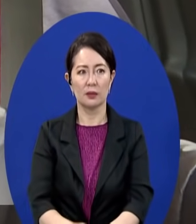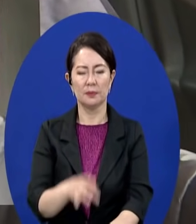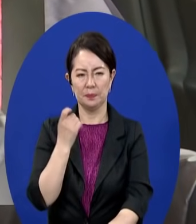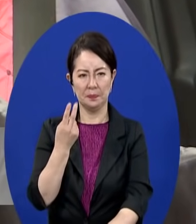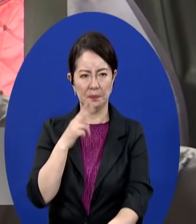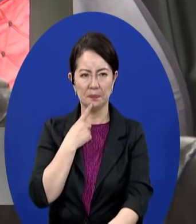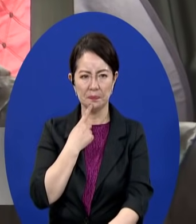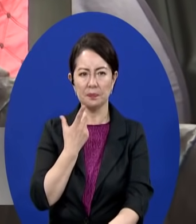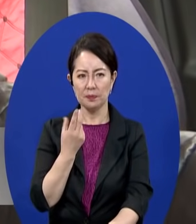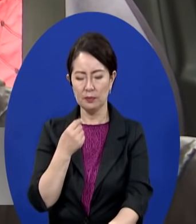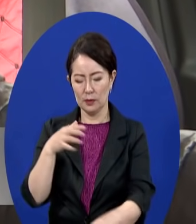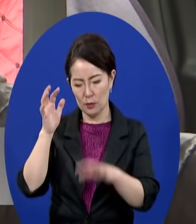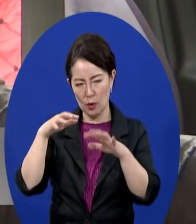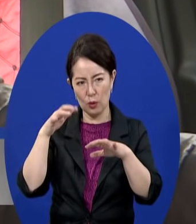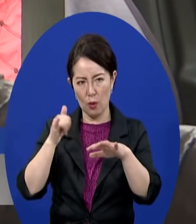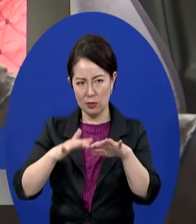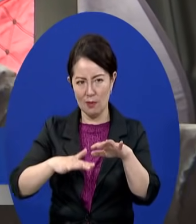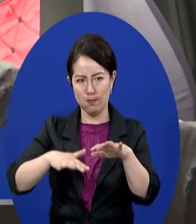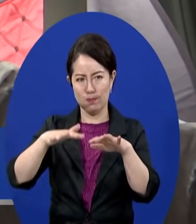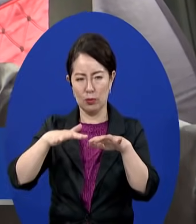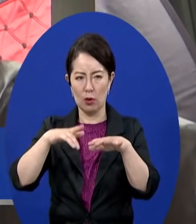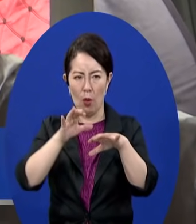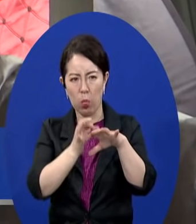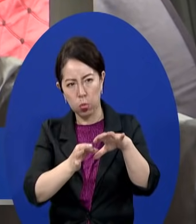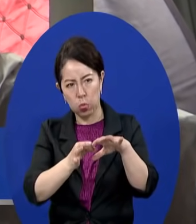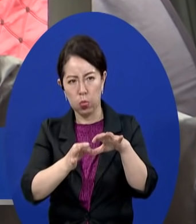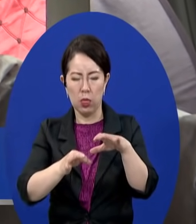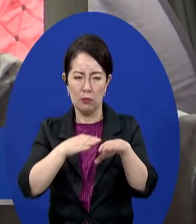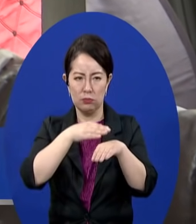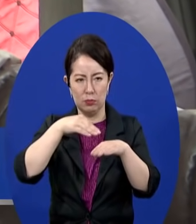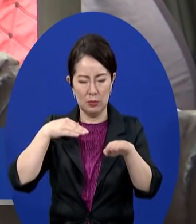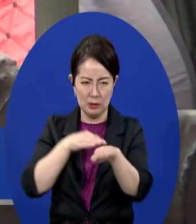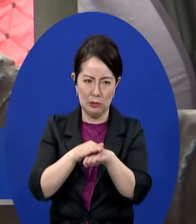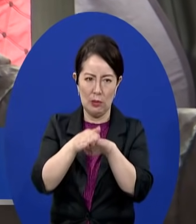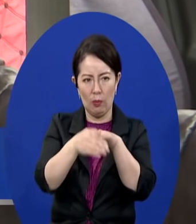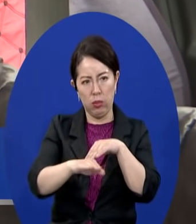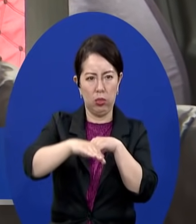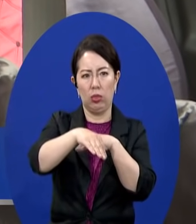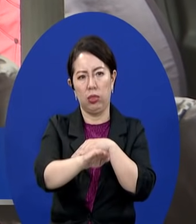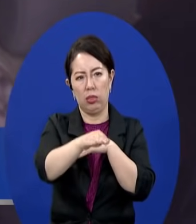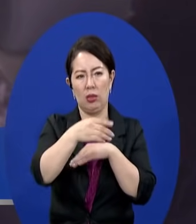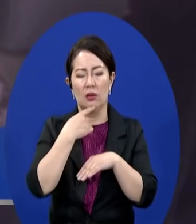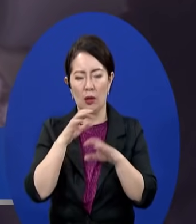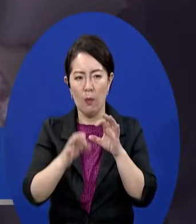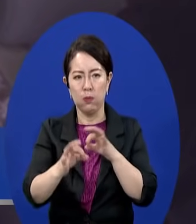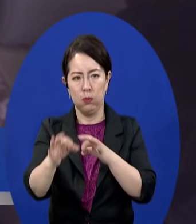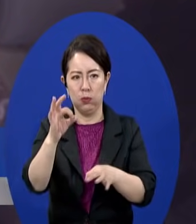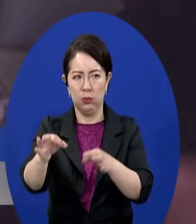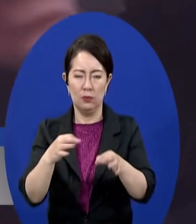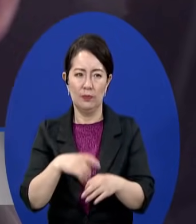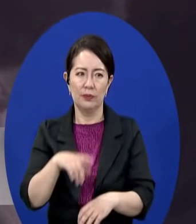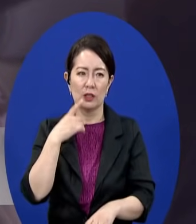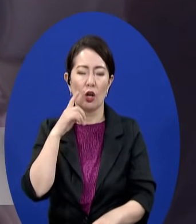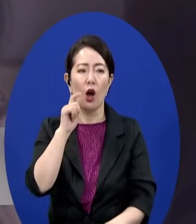Хүндрэлтэй үйл явахад ингээд огцоос тэгэл дотор нь нөхөө байна. Тэгвэл тонгочхол явж илээ энэ да. А ялангуяа